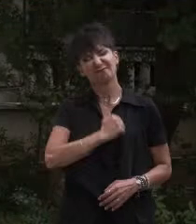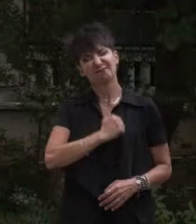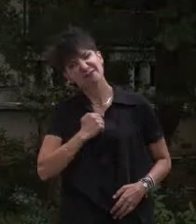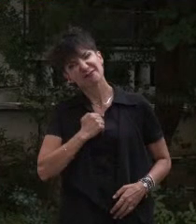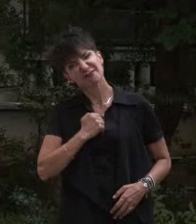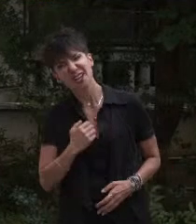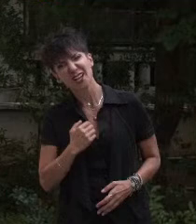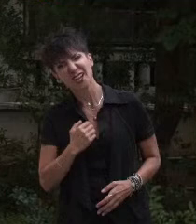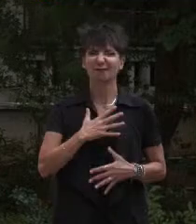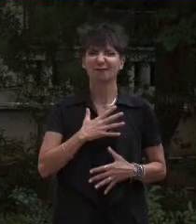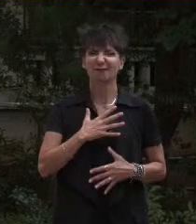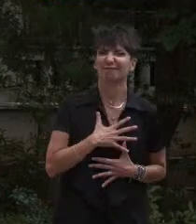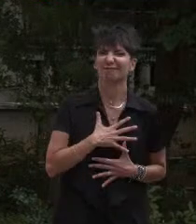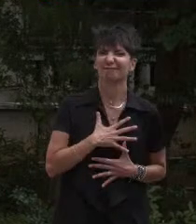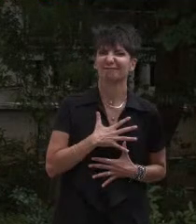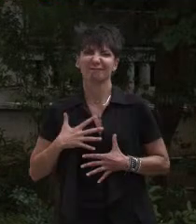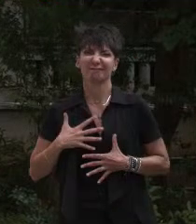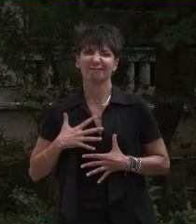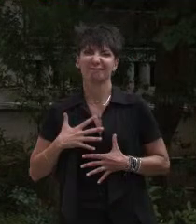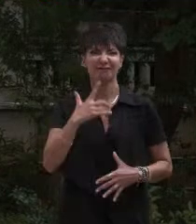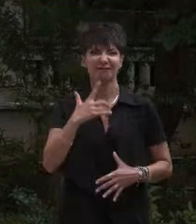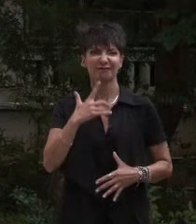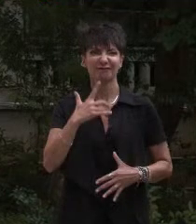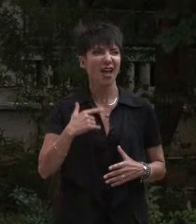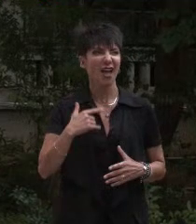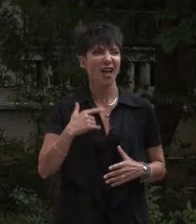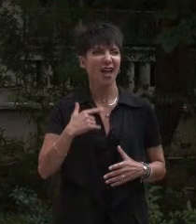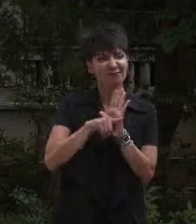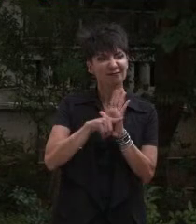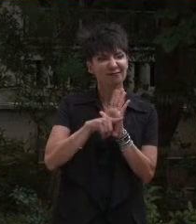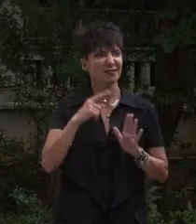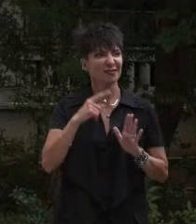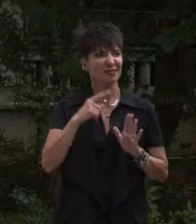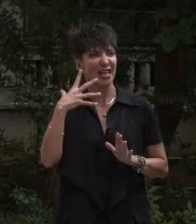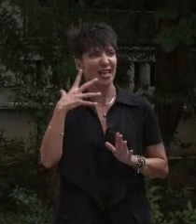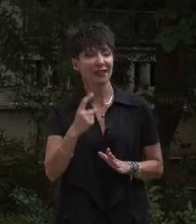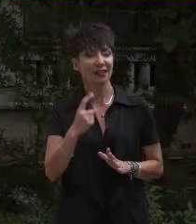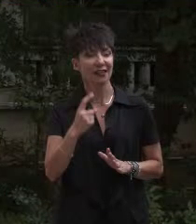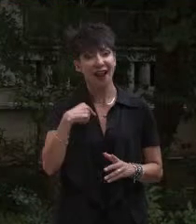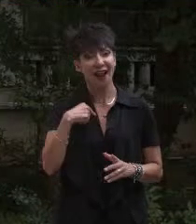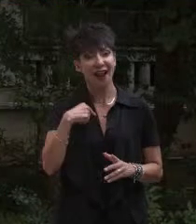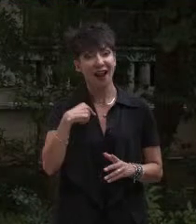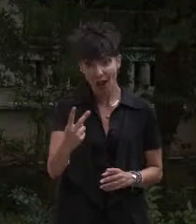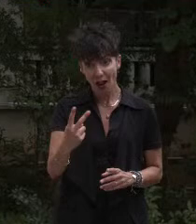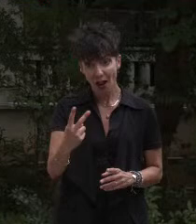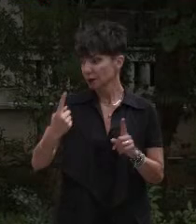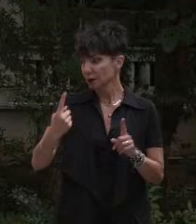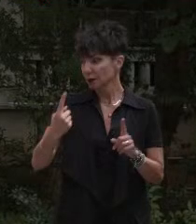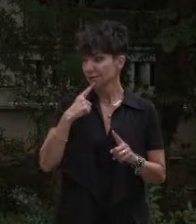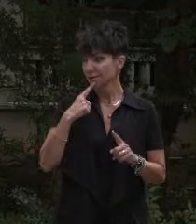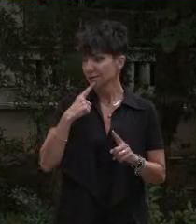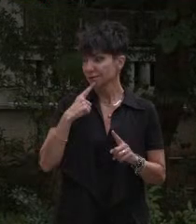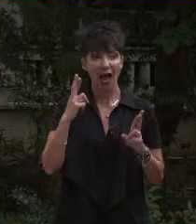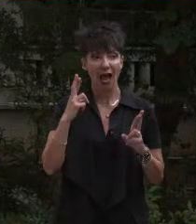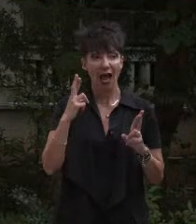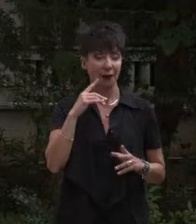στεναχώρια, τη λύπη, τις απεσιόδοξες στιγμές σας, αλλά είδαμε και ελπίδα και